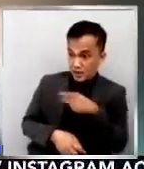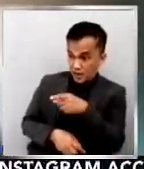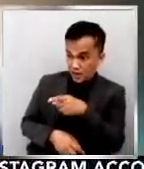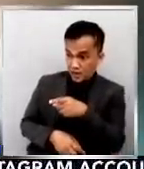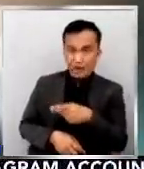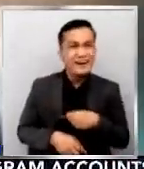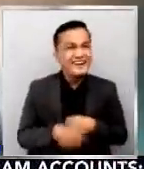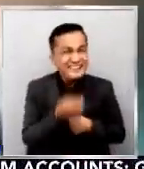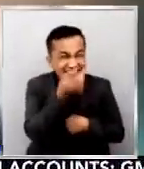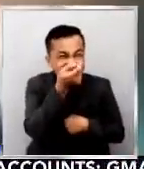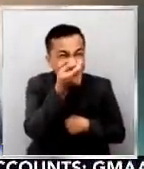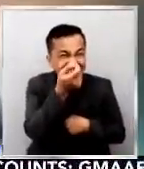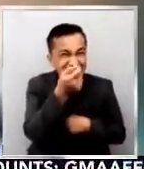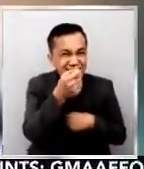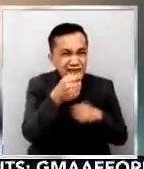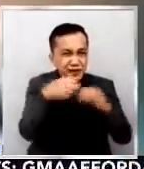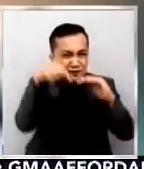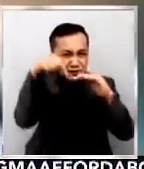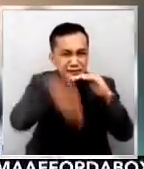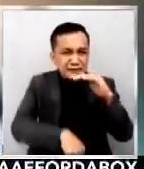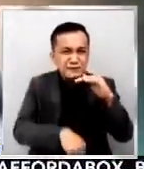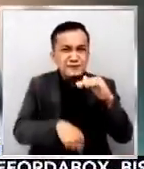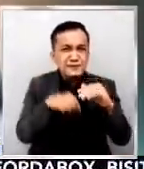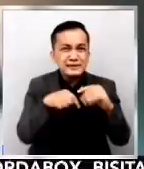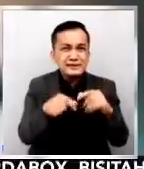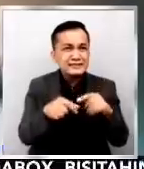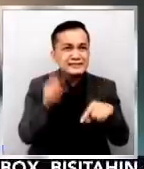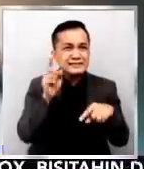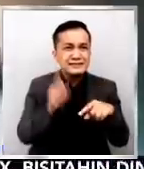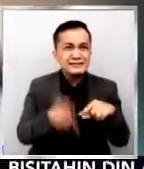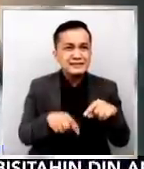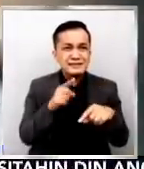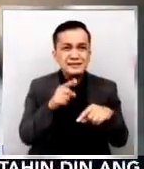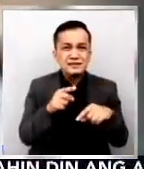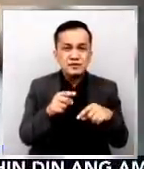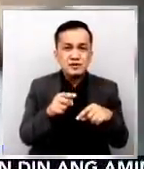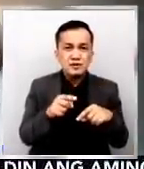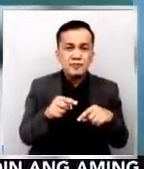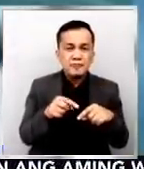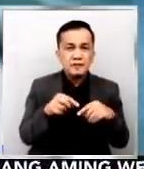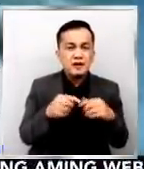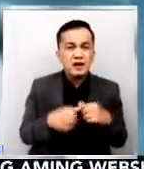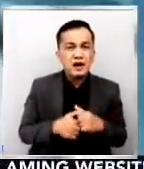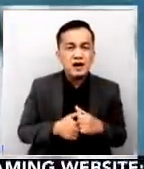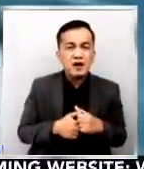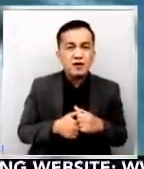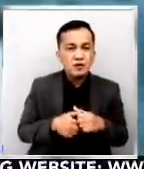malalim kasi akala namin hindi kayo siya marunong lumangoy.